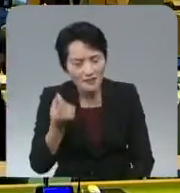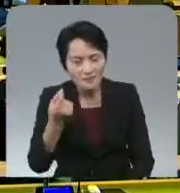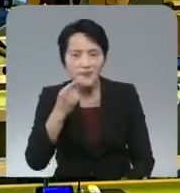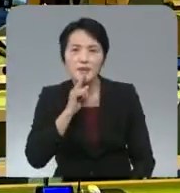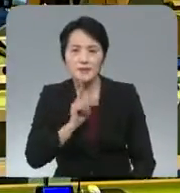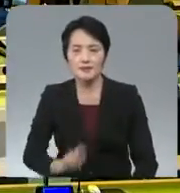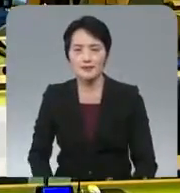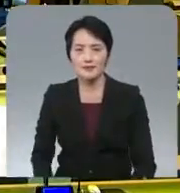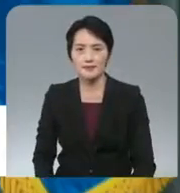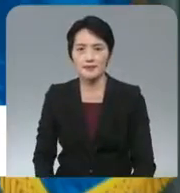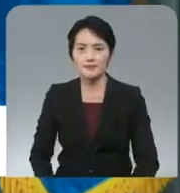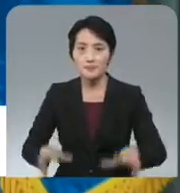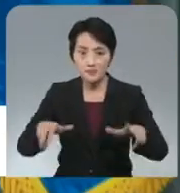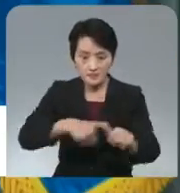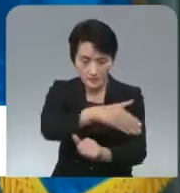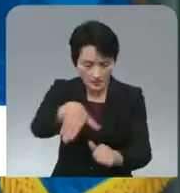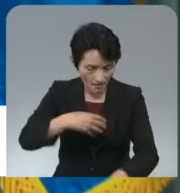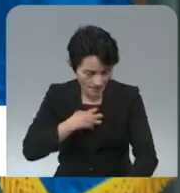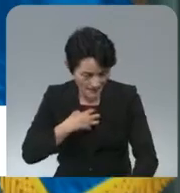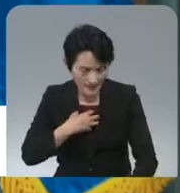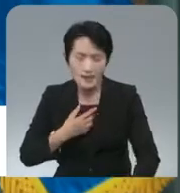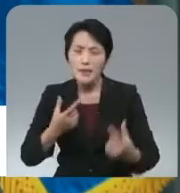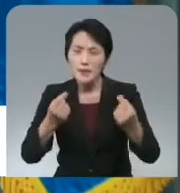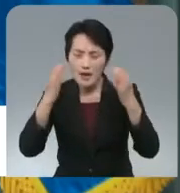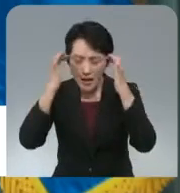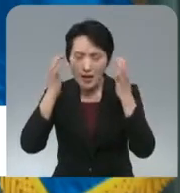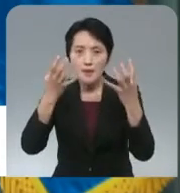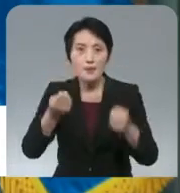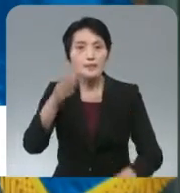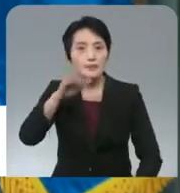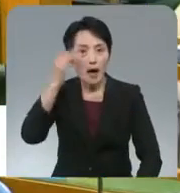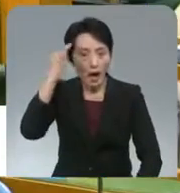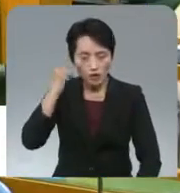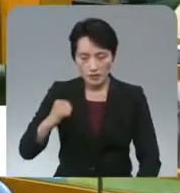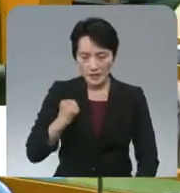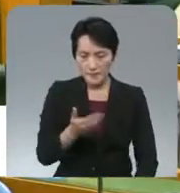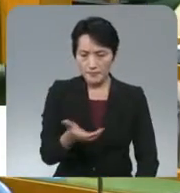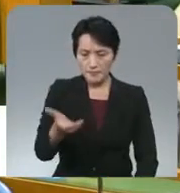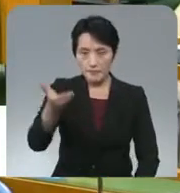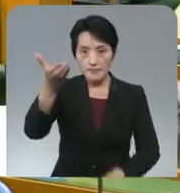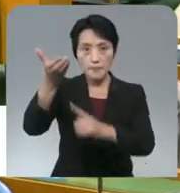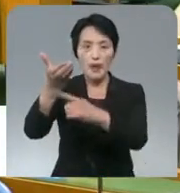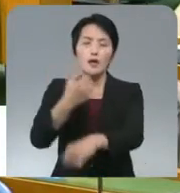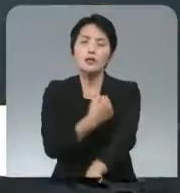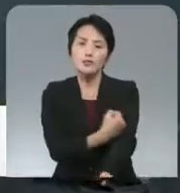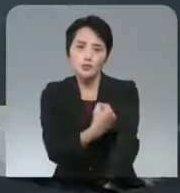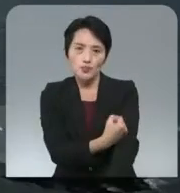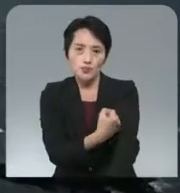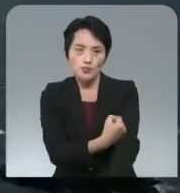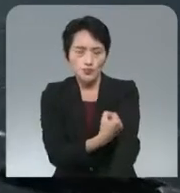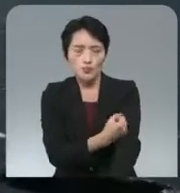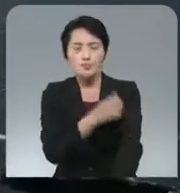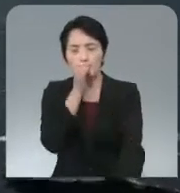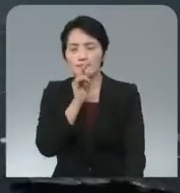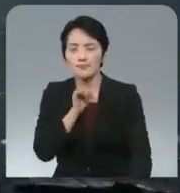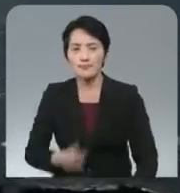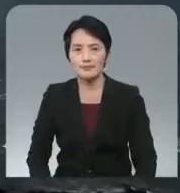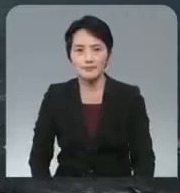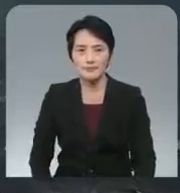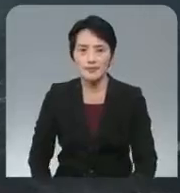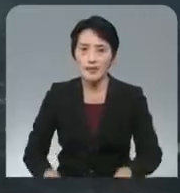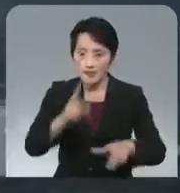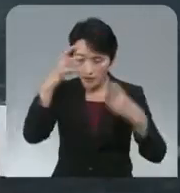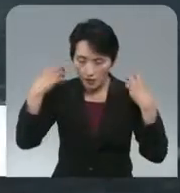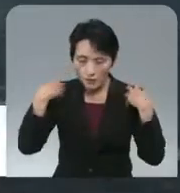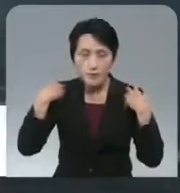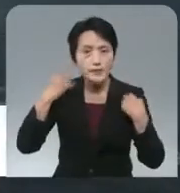和国家地位在危机之中仍然得到了大幅提高，希望这部分成绩能够获得肯定。文在寅还